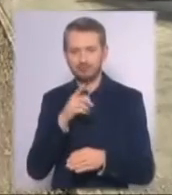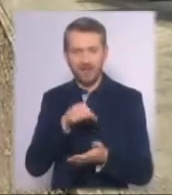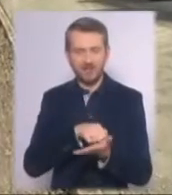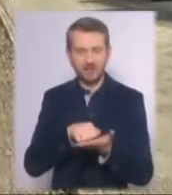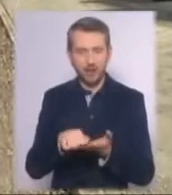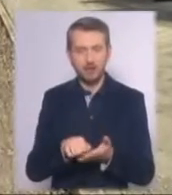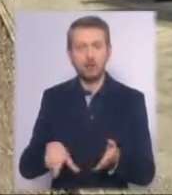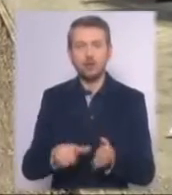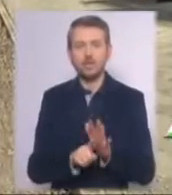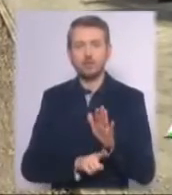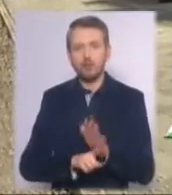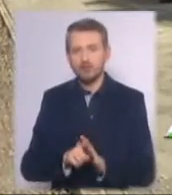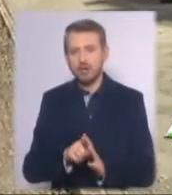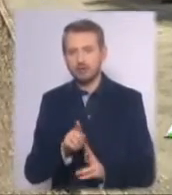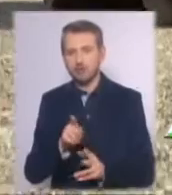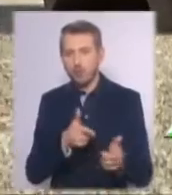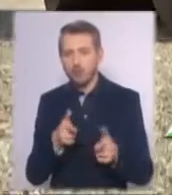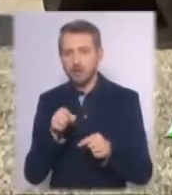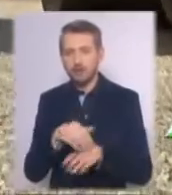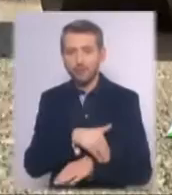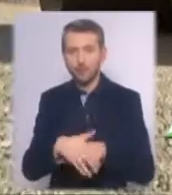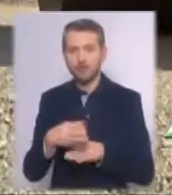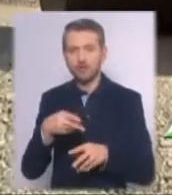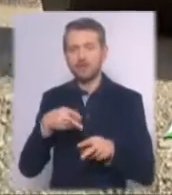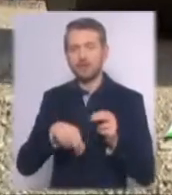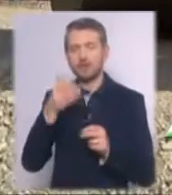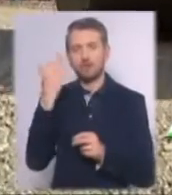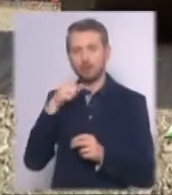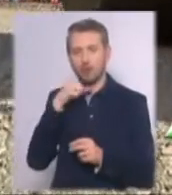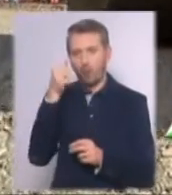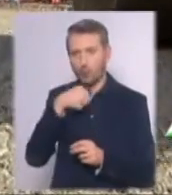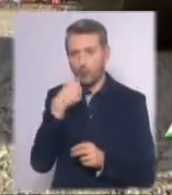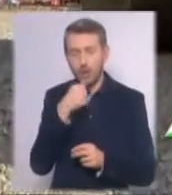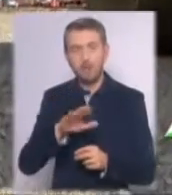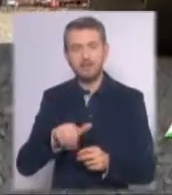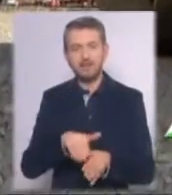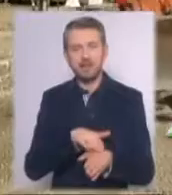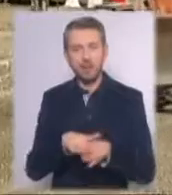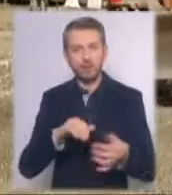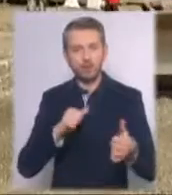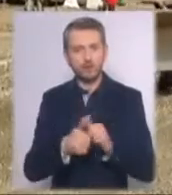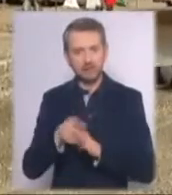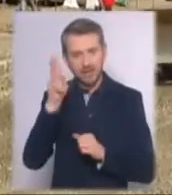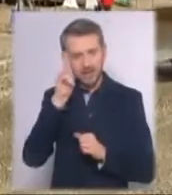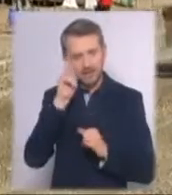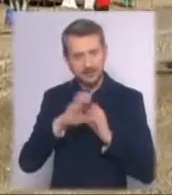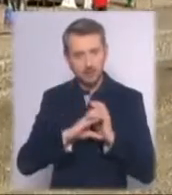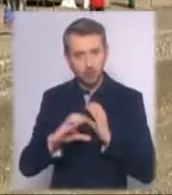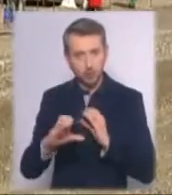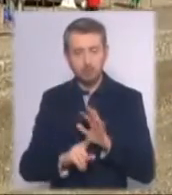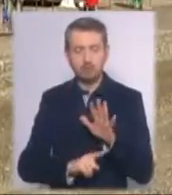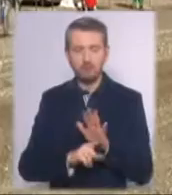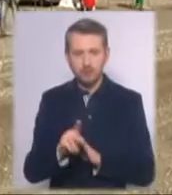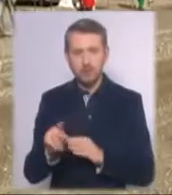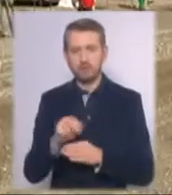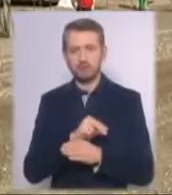Дорожники почали кулінарити над цією вулицею ще наприкінці минулого року. Після повної заміни каналізаційних труб взялися за